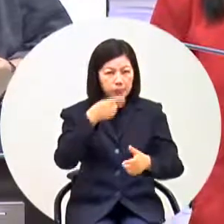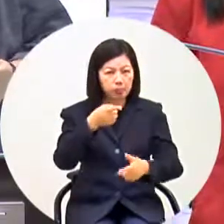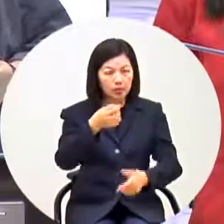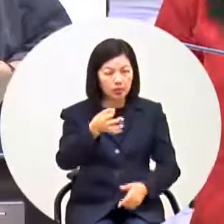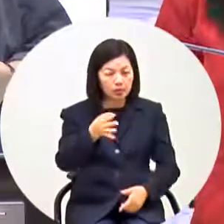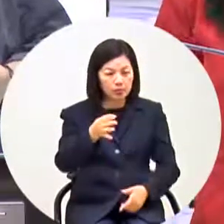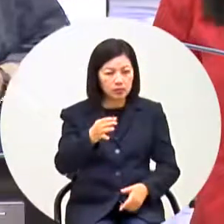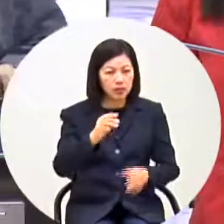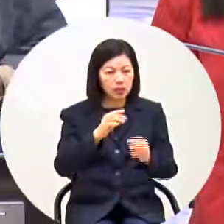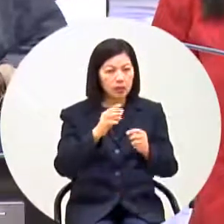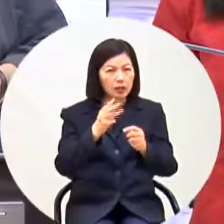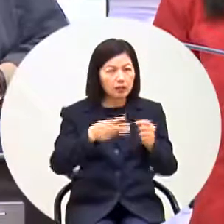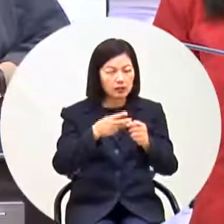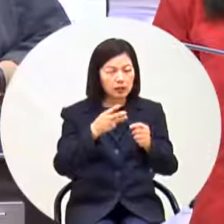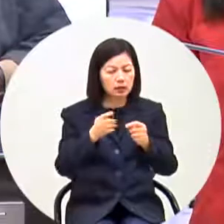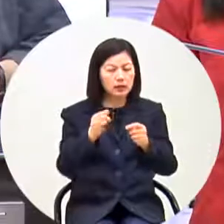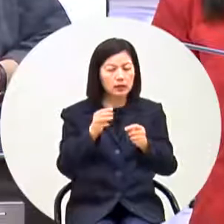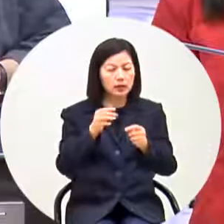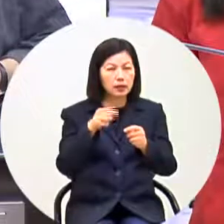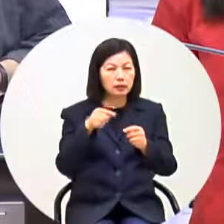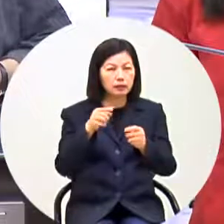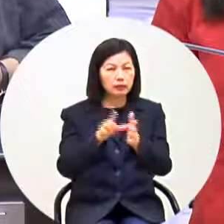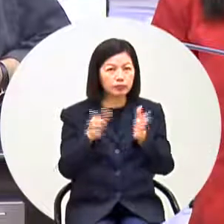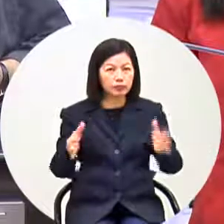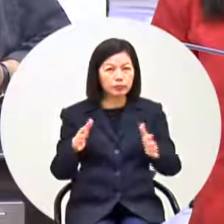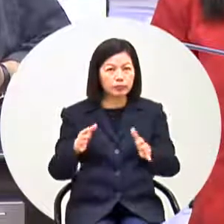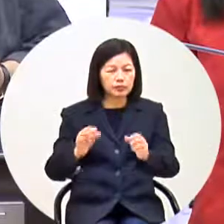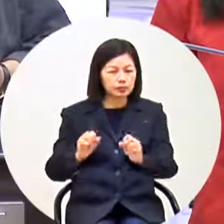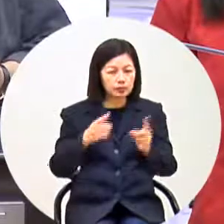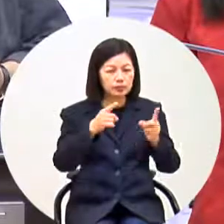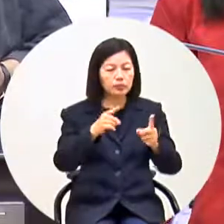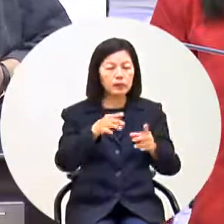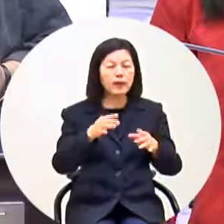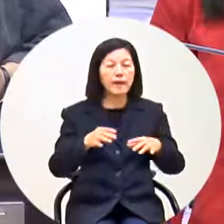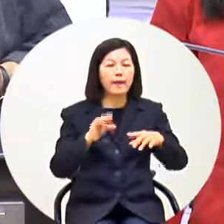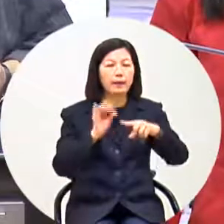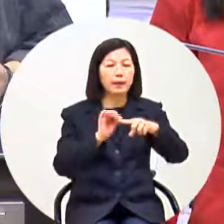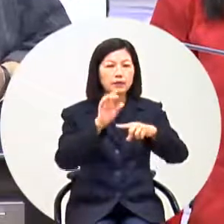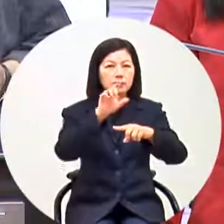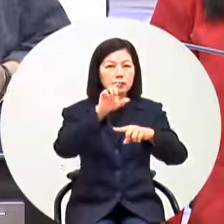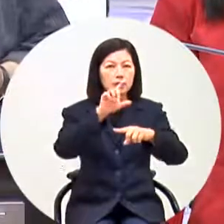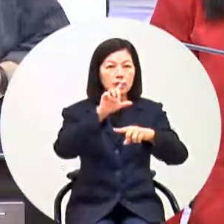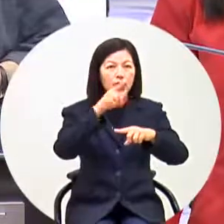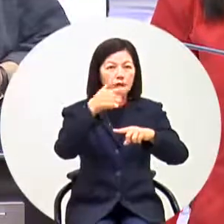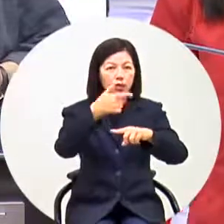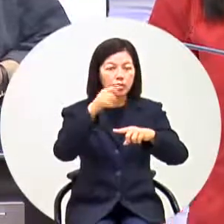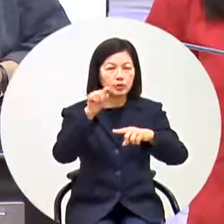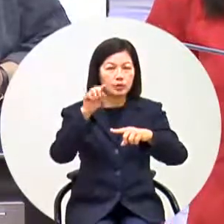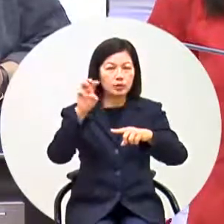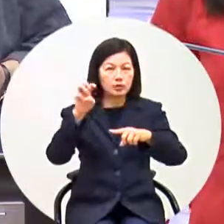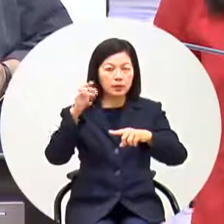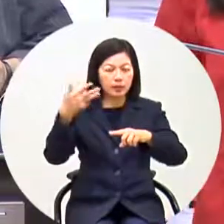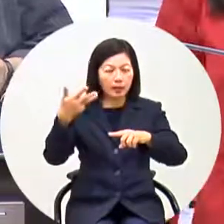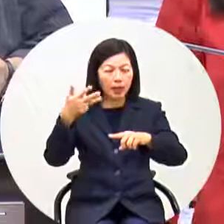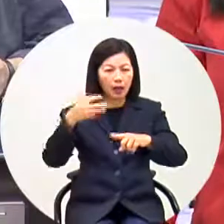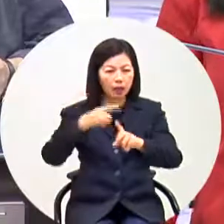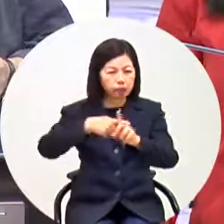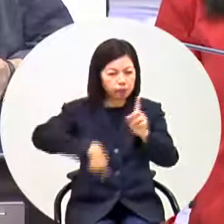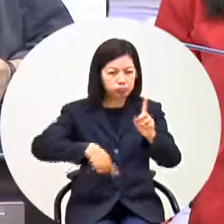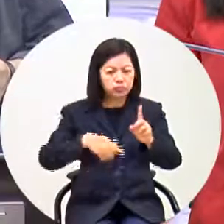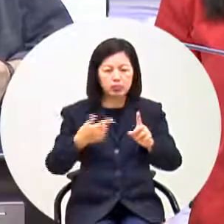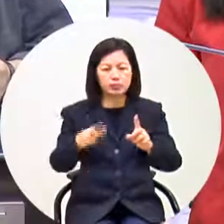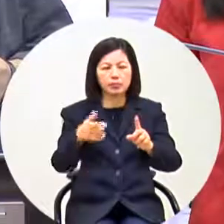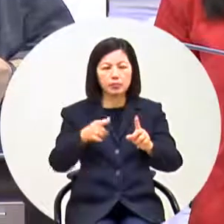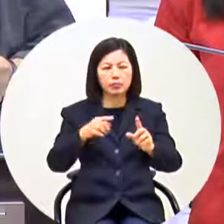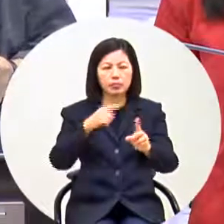是6.38%。哦，当然我们不是最低，那我们基于中间的位置。哦，那我